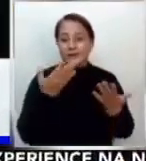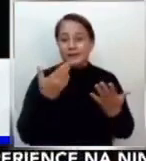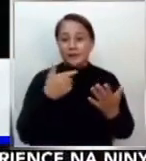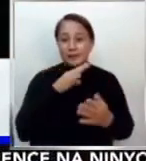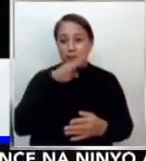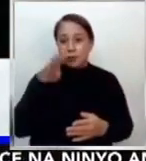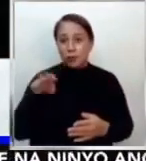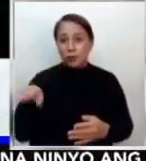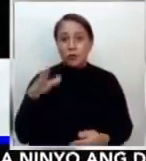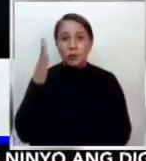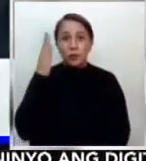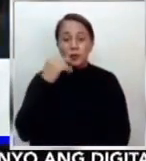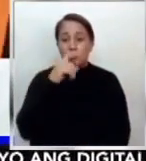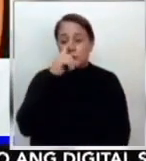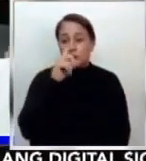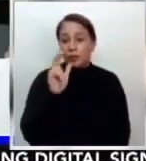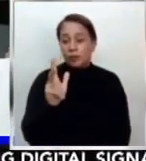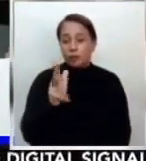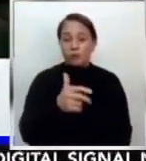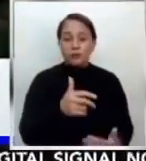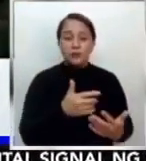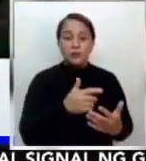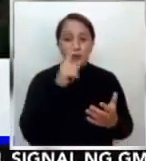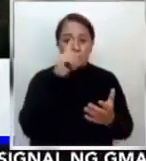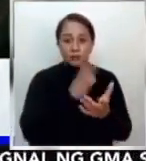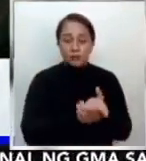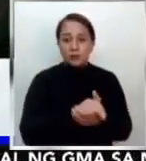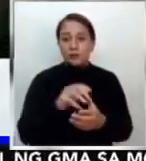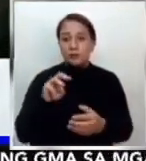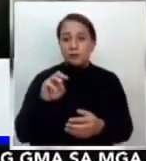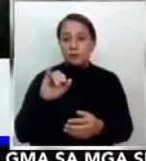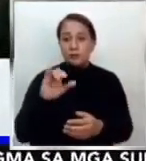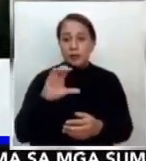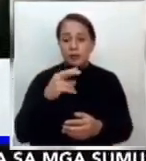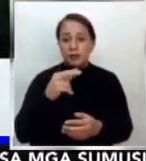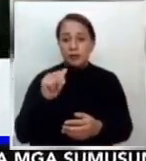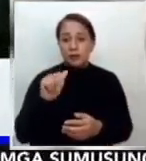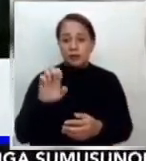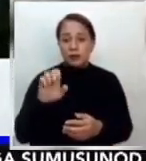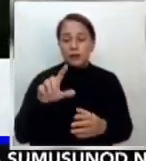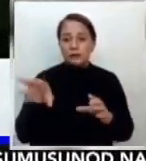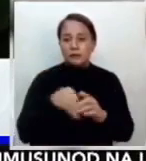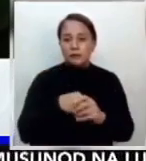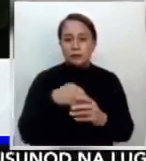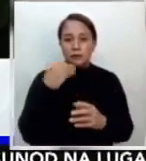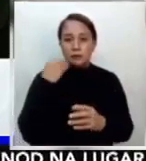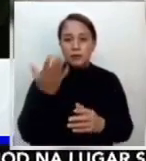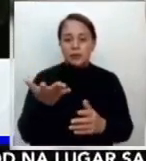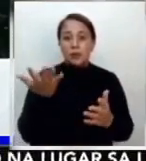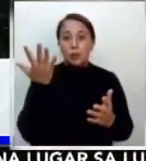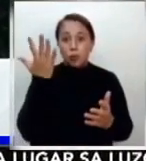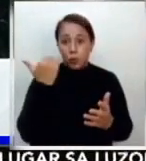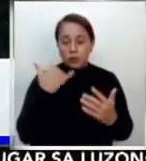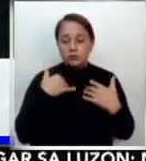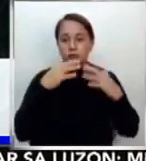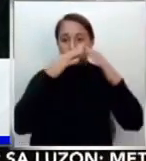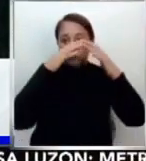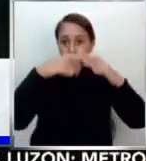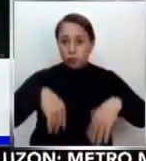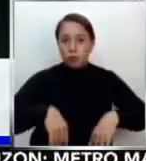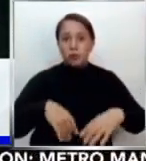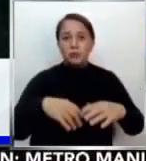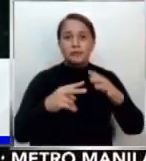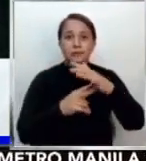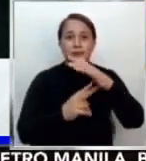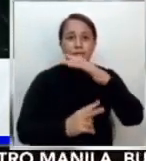30 anyos na kabiyak na si Michael Aucian, kasama sa apat na nasawi, makaraang gumuho ang Clarine Bridge sa Luway, Bohol noong